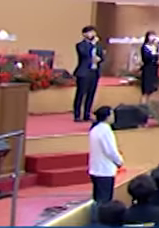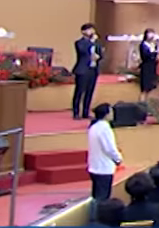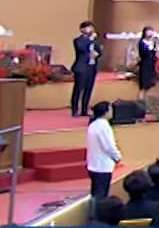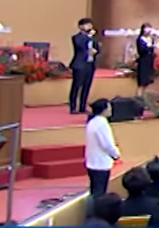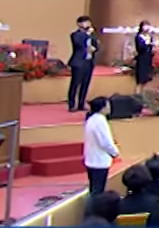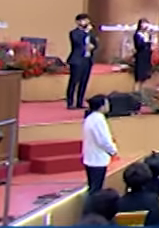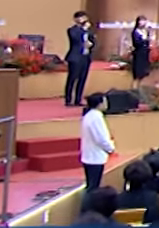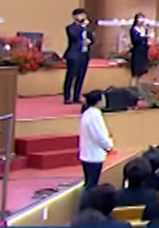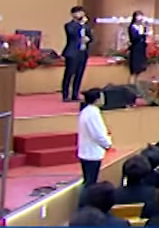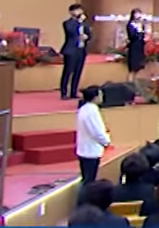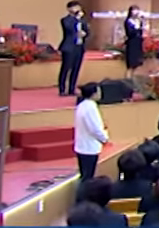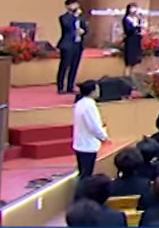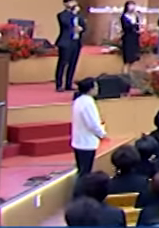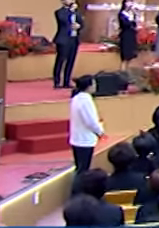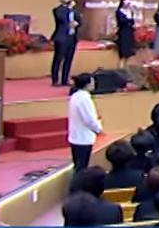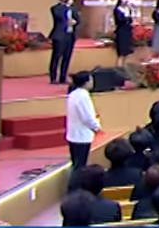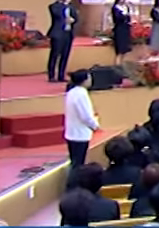달려